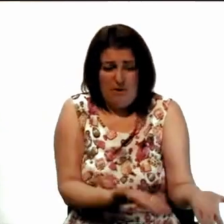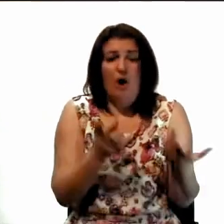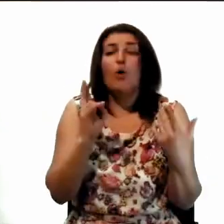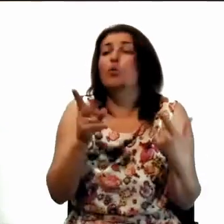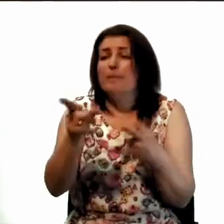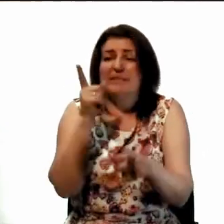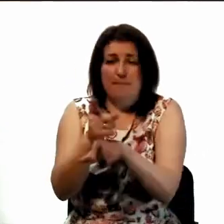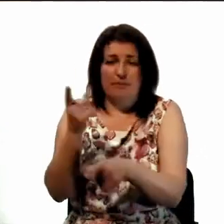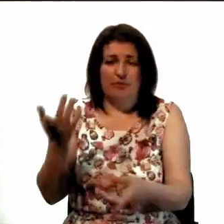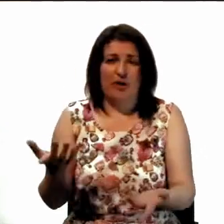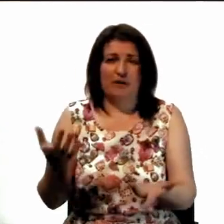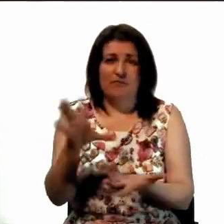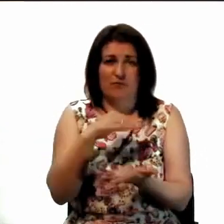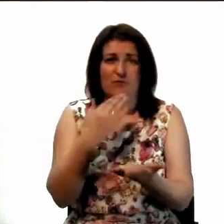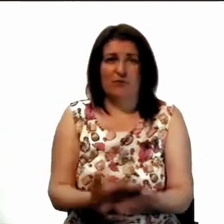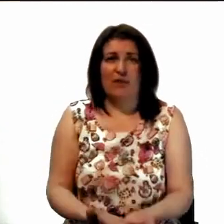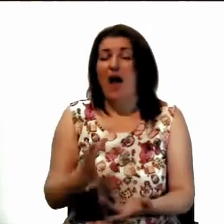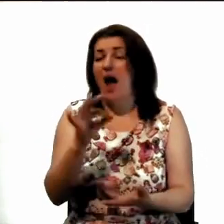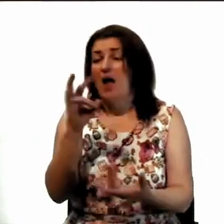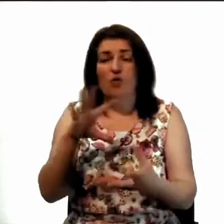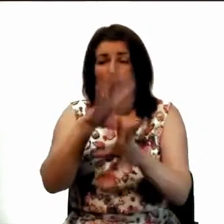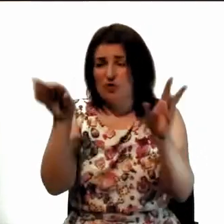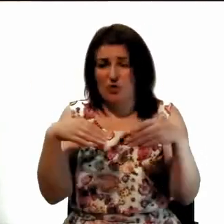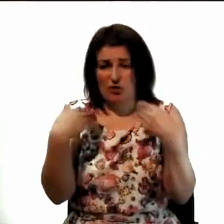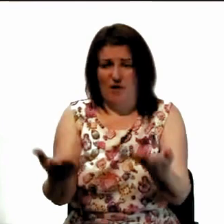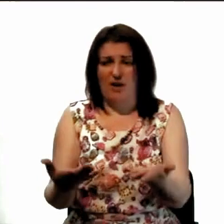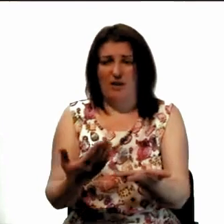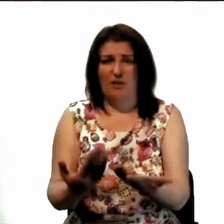тебе запрещает? Оно все твое.